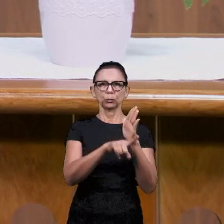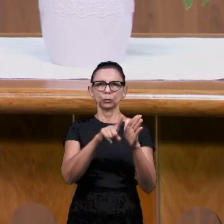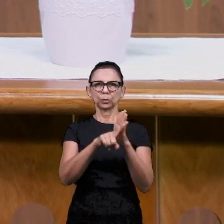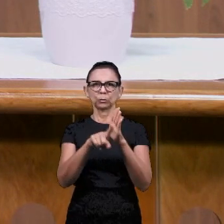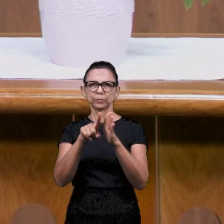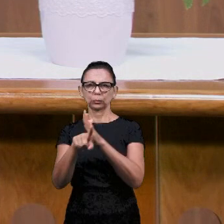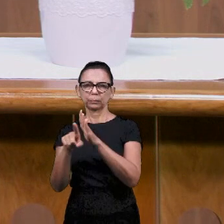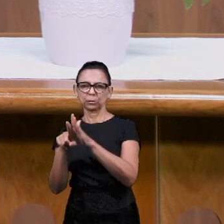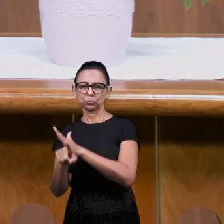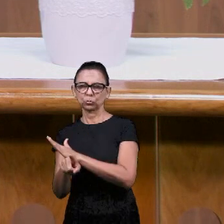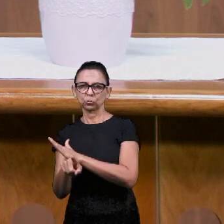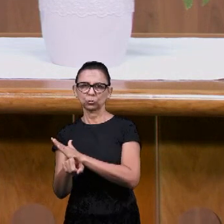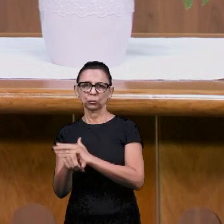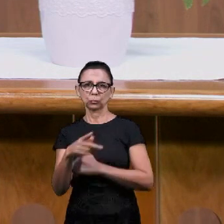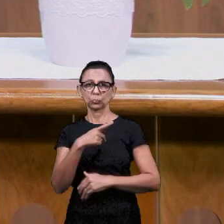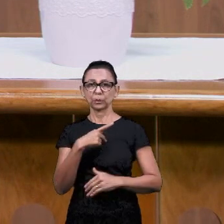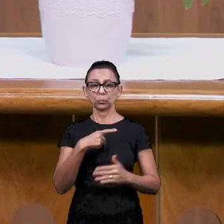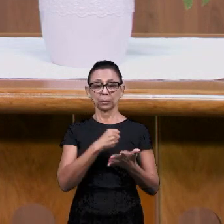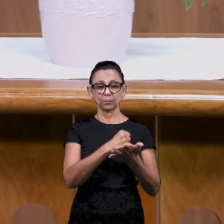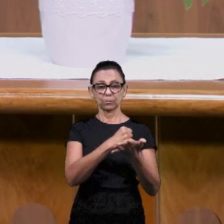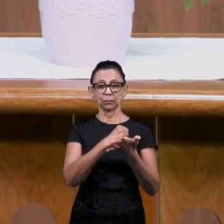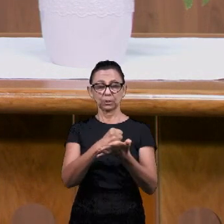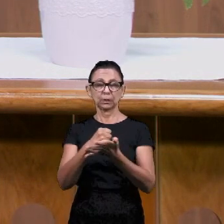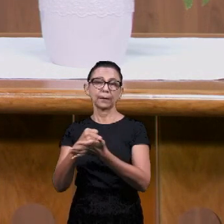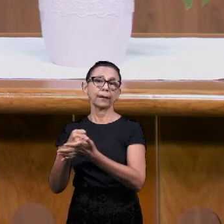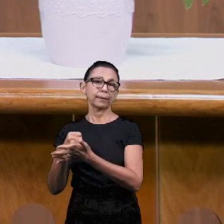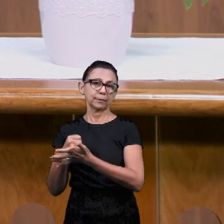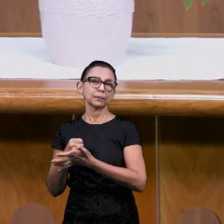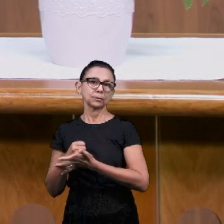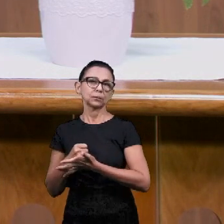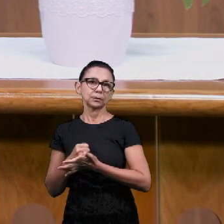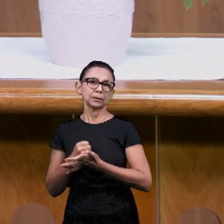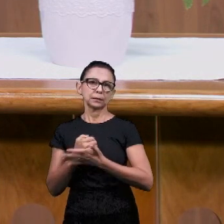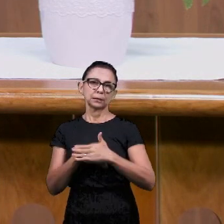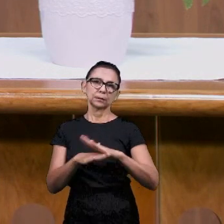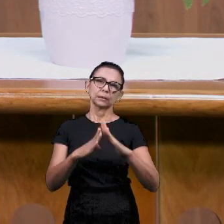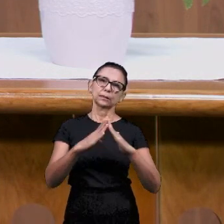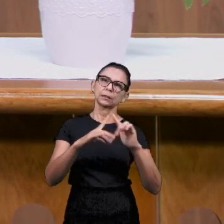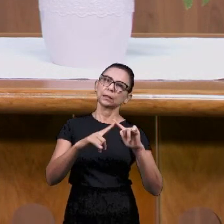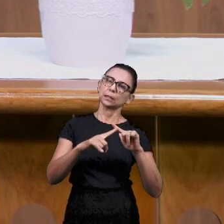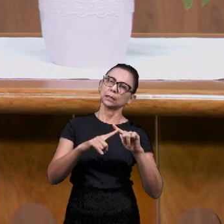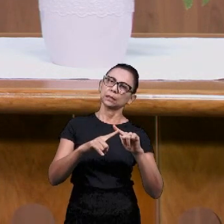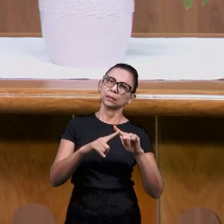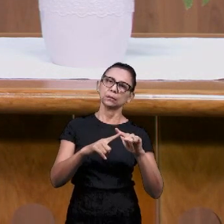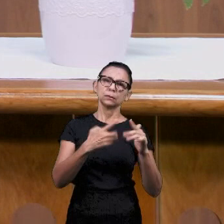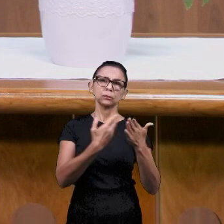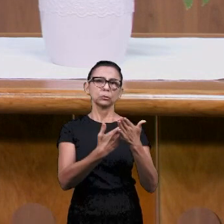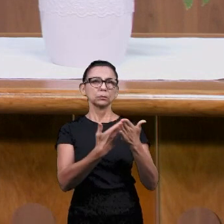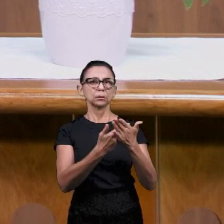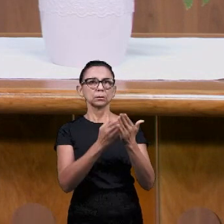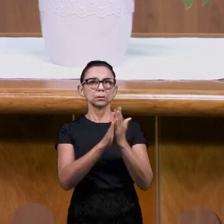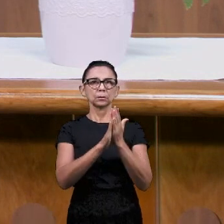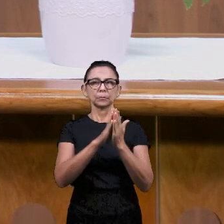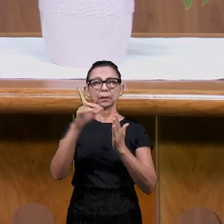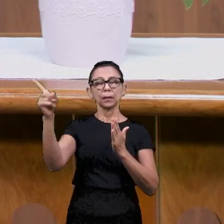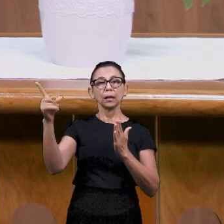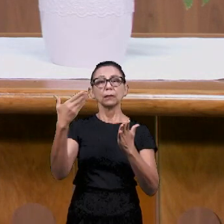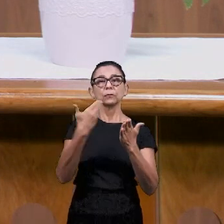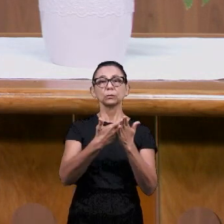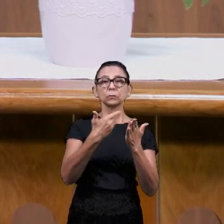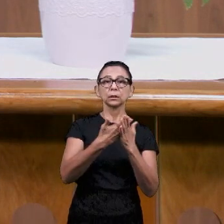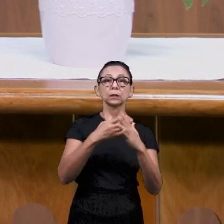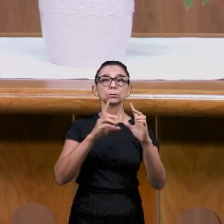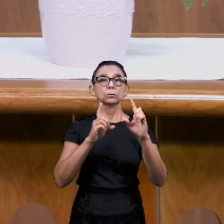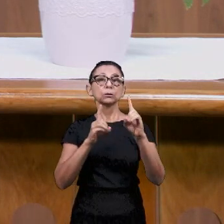Les pasteurs sont en train d'assister les frères et sœurs dans les églises, dans l'étude de la parole, de la doctrine. Cela